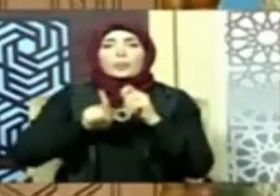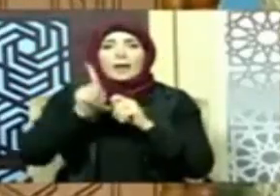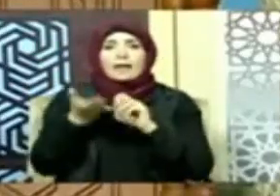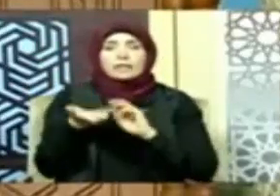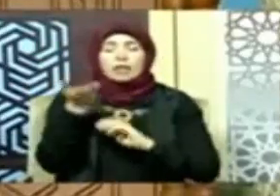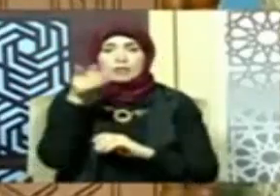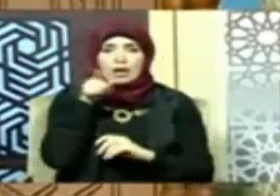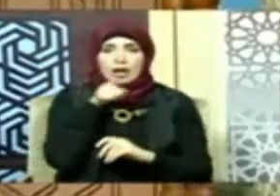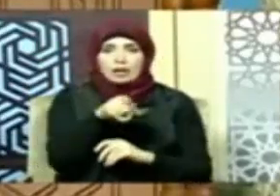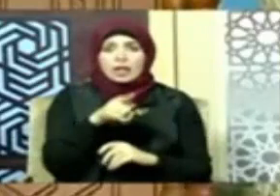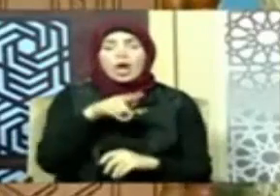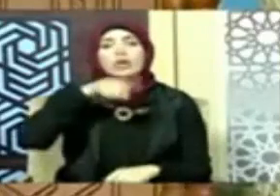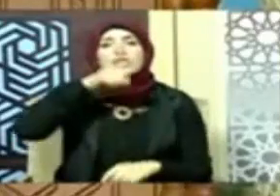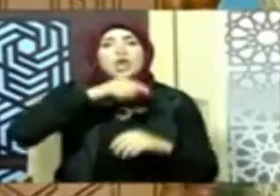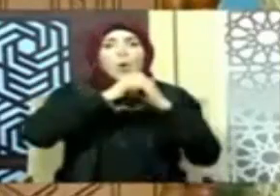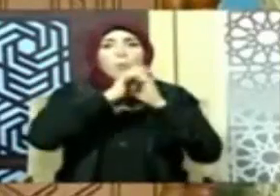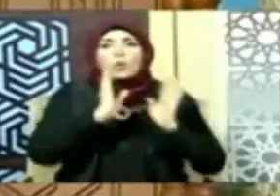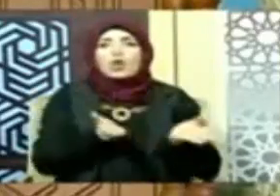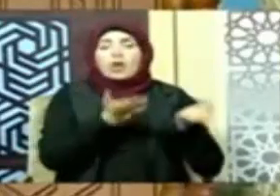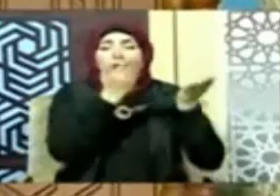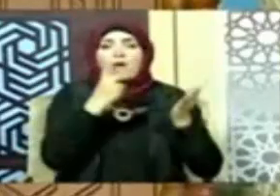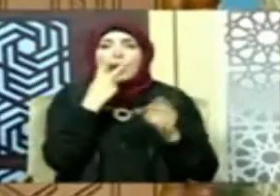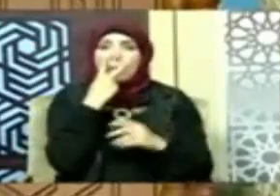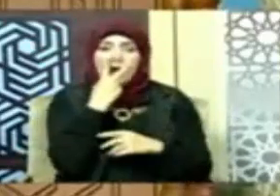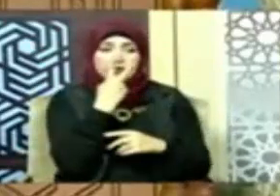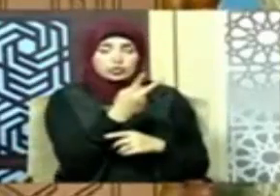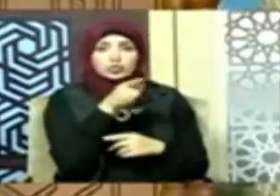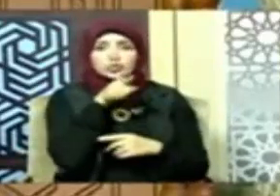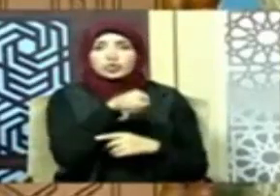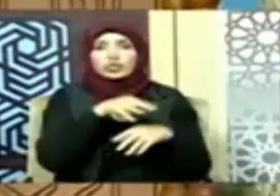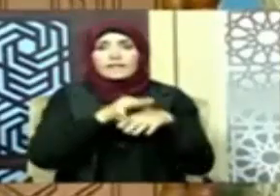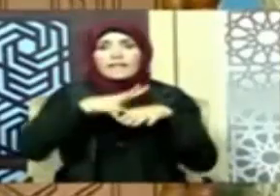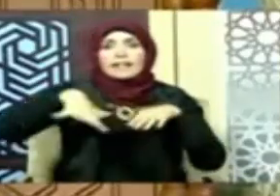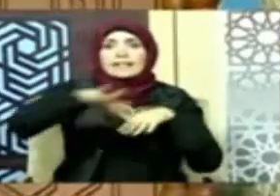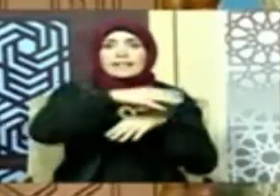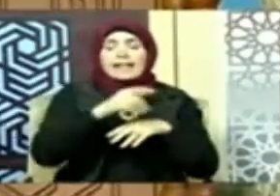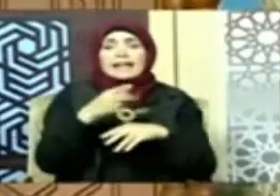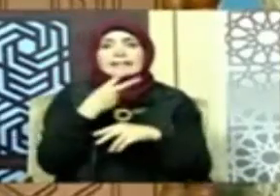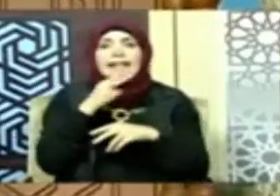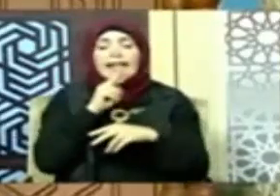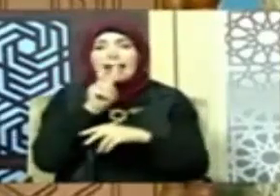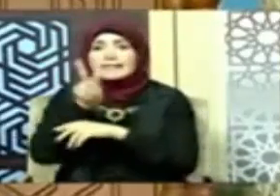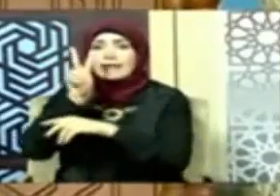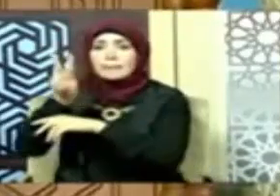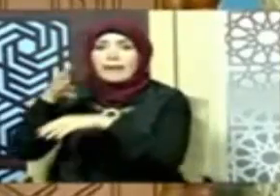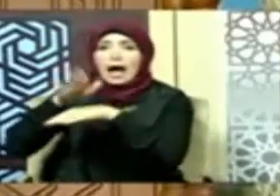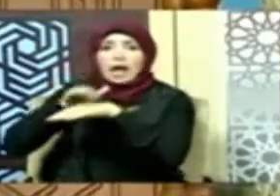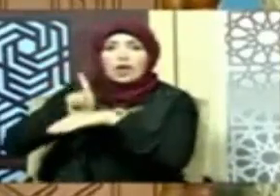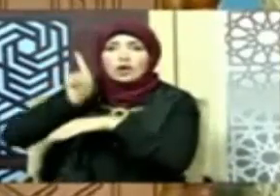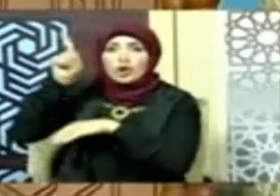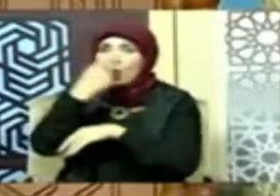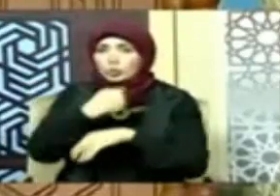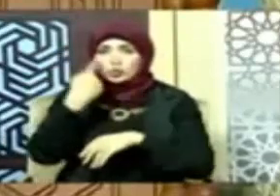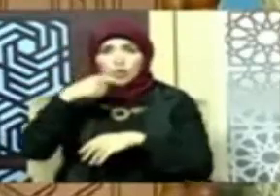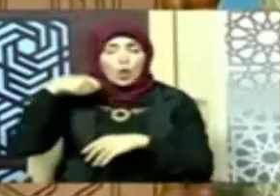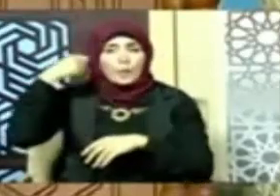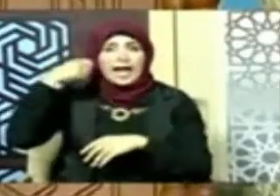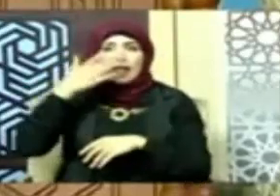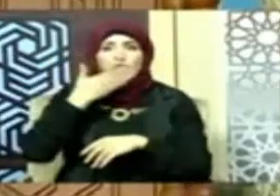ترى الذين كذبوا على الله وجوههم مسودة أليس